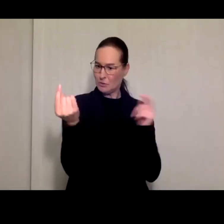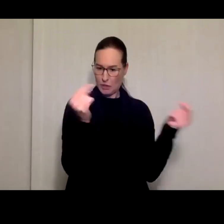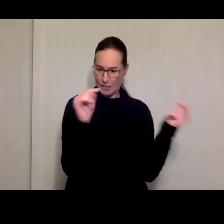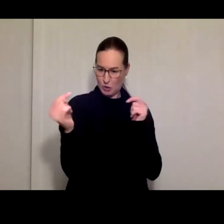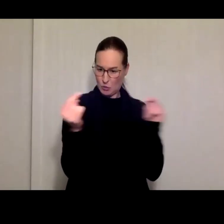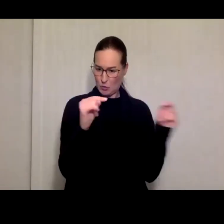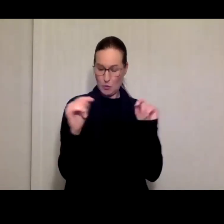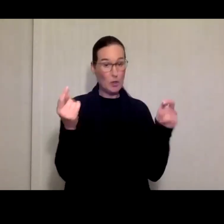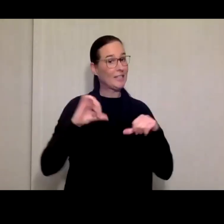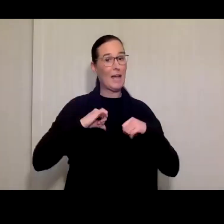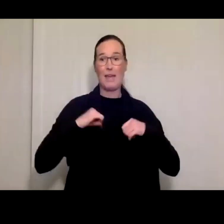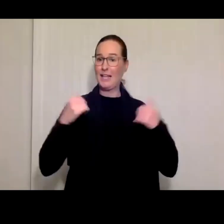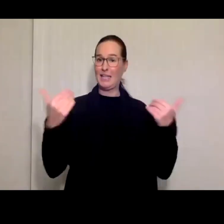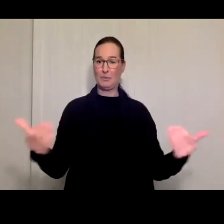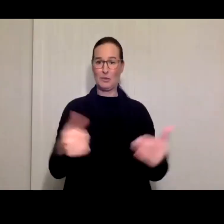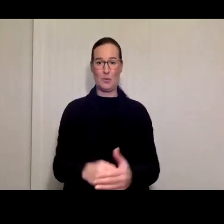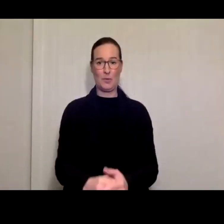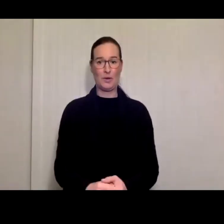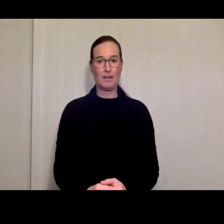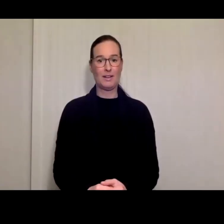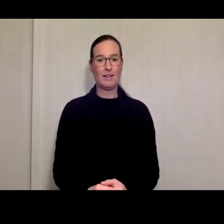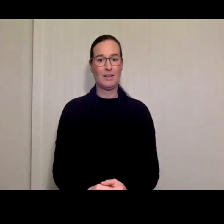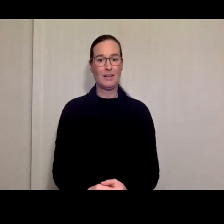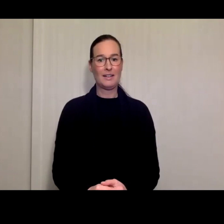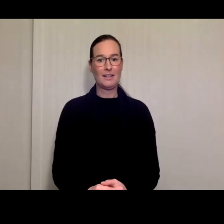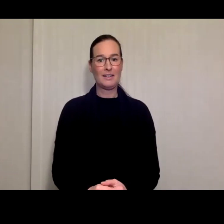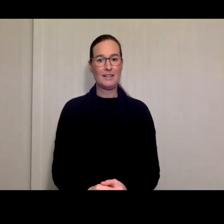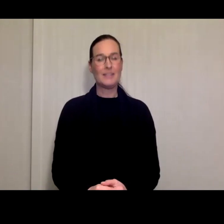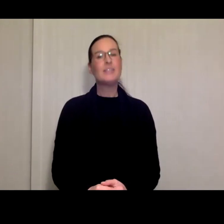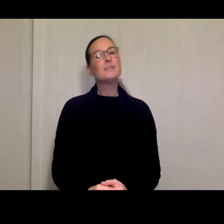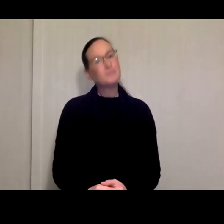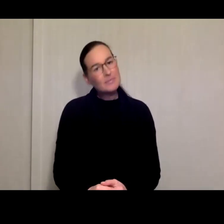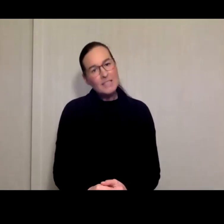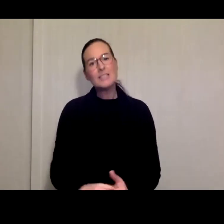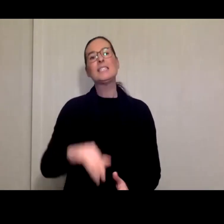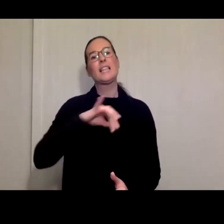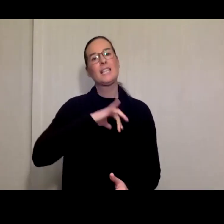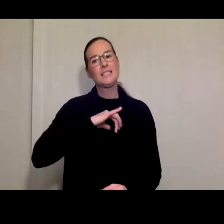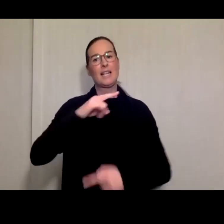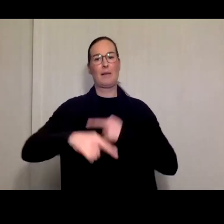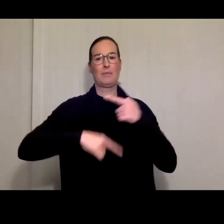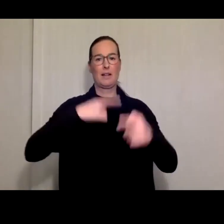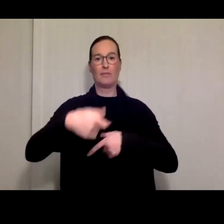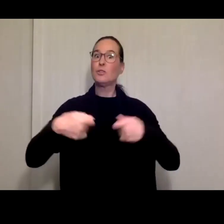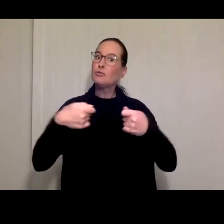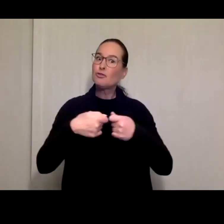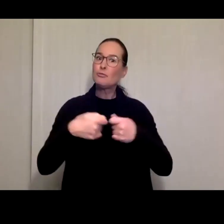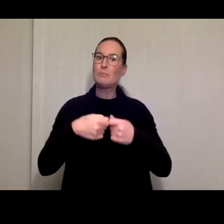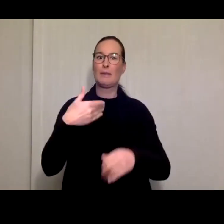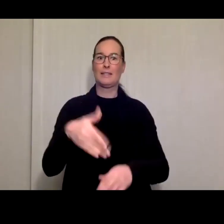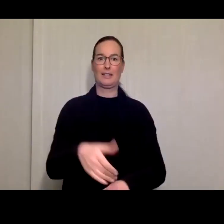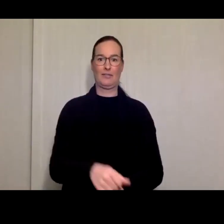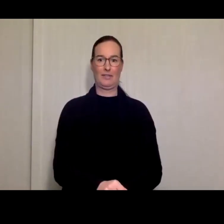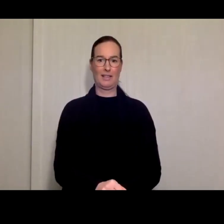und wahrgenommen. Und das ist heute Abend sehr, sehr interessant gewesen, spannend gewesen, wie sich auch vor